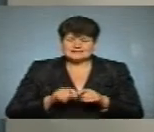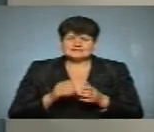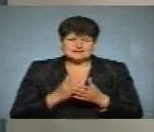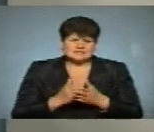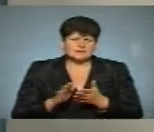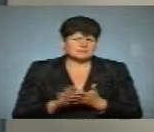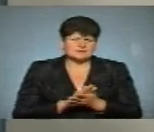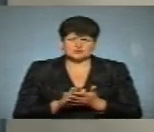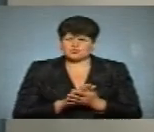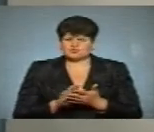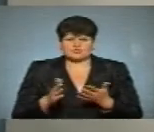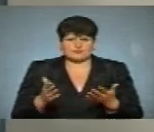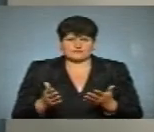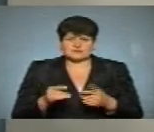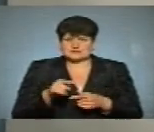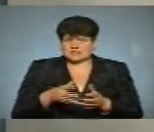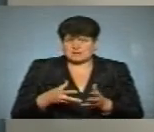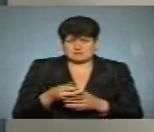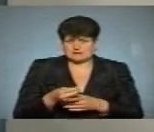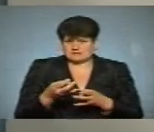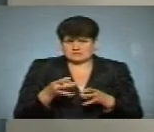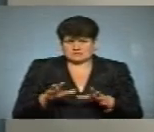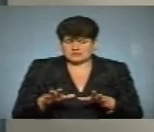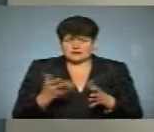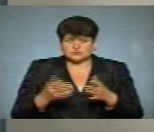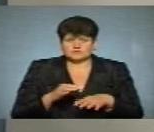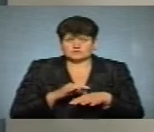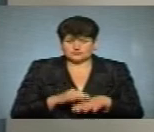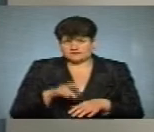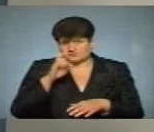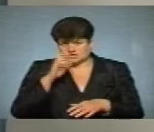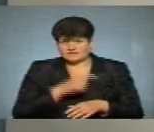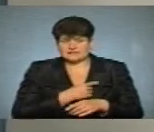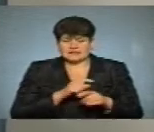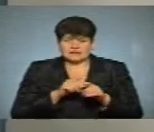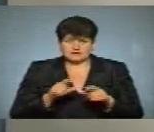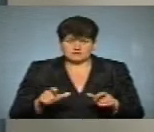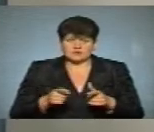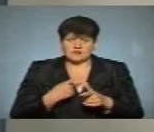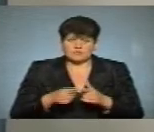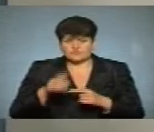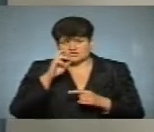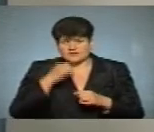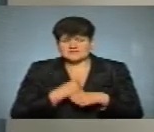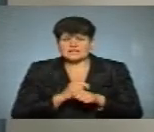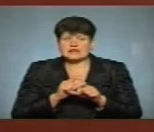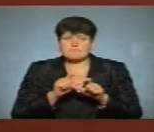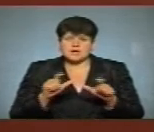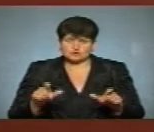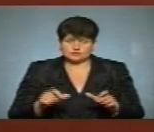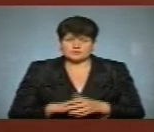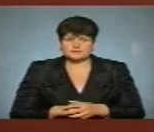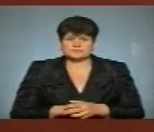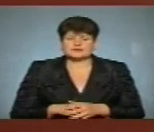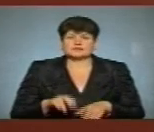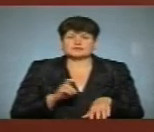абсолютно безкоштовними, тому за них платити не треба. Якщо ви проходите, це в державних лікарнях або в державній лабораторії. І епідеміолог